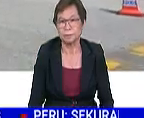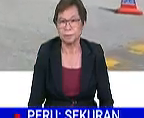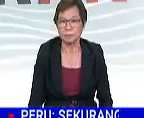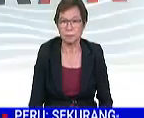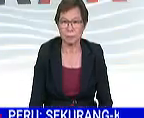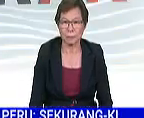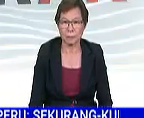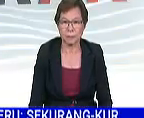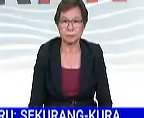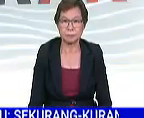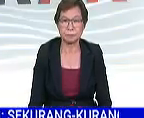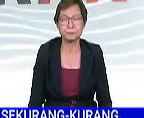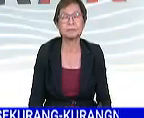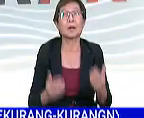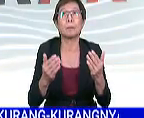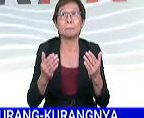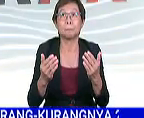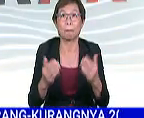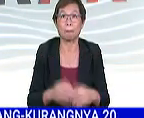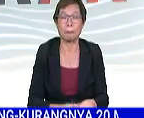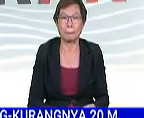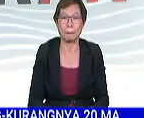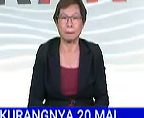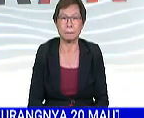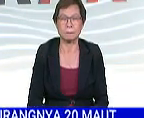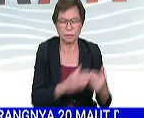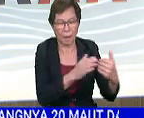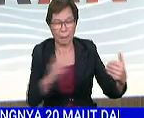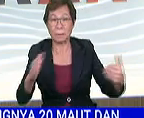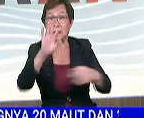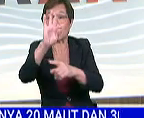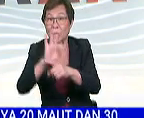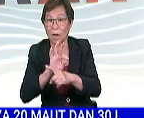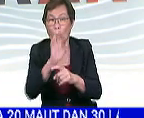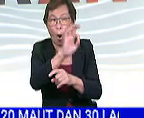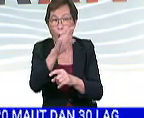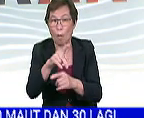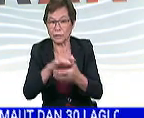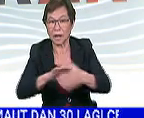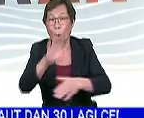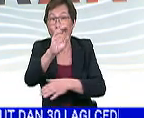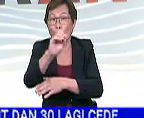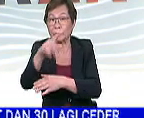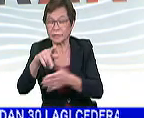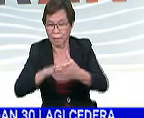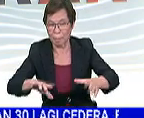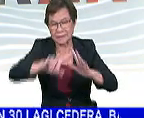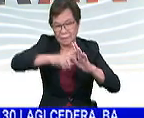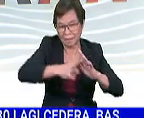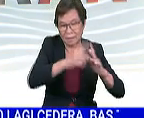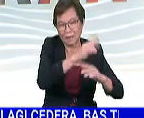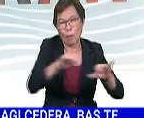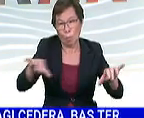laju dan alhamdulillah selama hari selamat ni dilancarkan dan